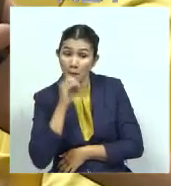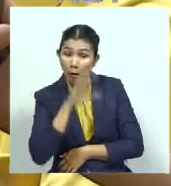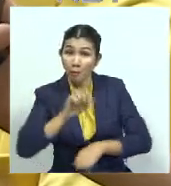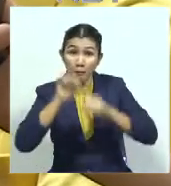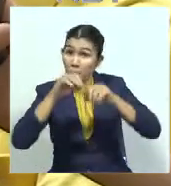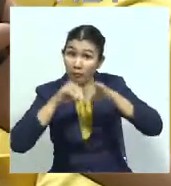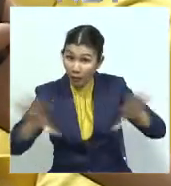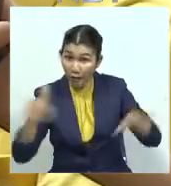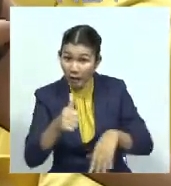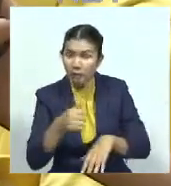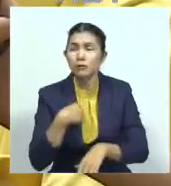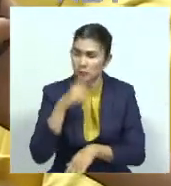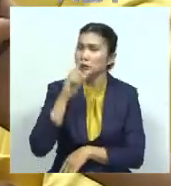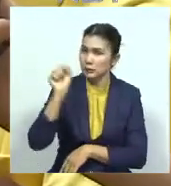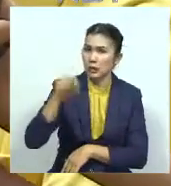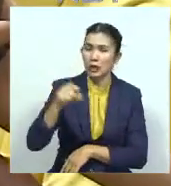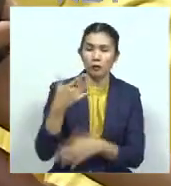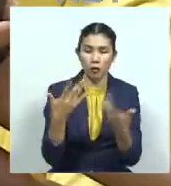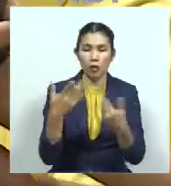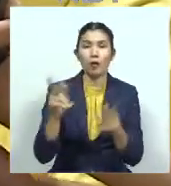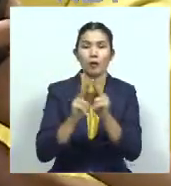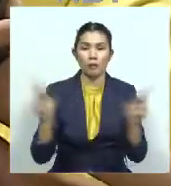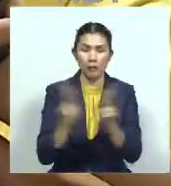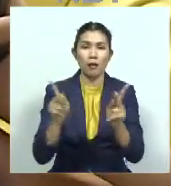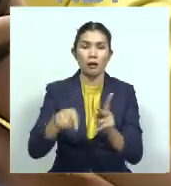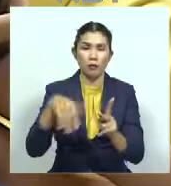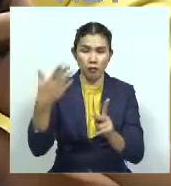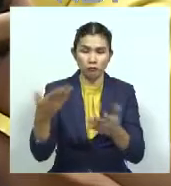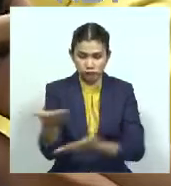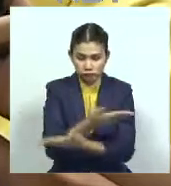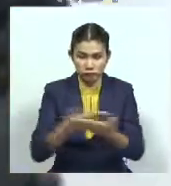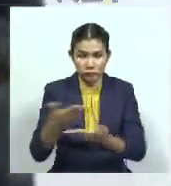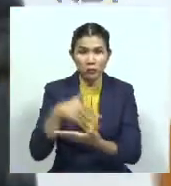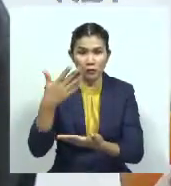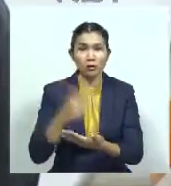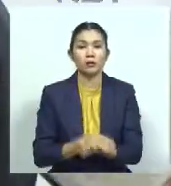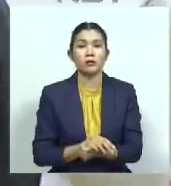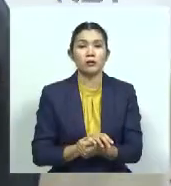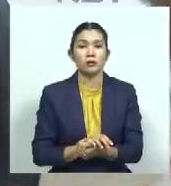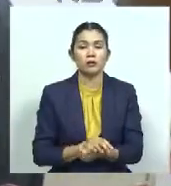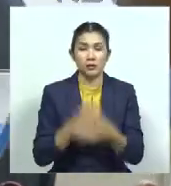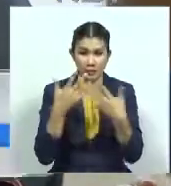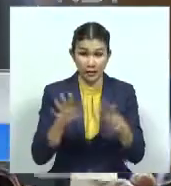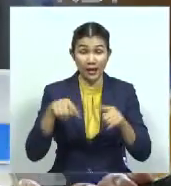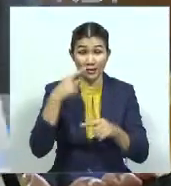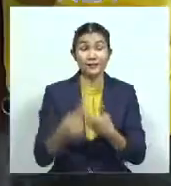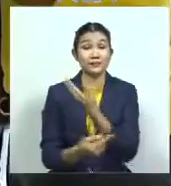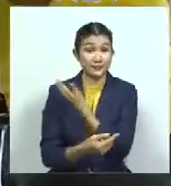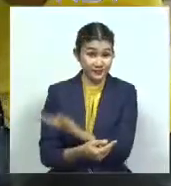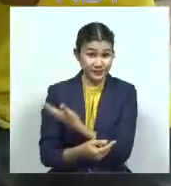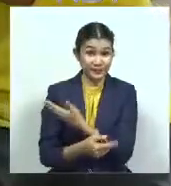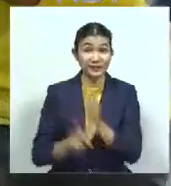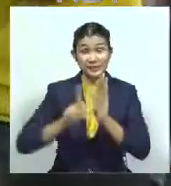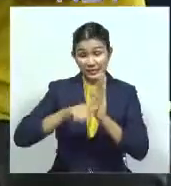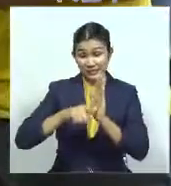ใช่ไหมคะ ครับก็ต้องให้ทางกรรมการการเลือกตั้งเข้าประชุมพิจารณาครับ ขณะที่นายปิยบุตรแสงกนกุลเล